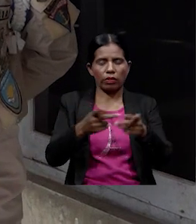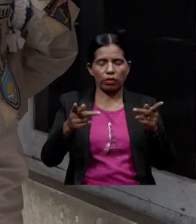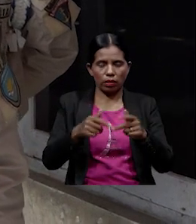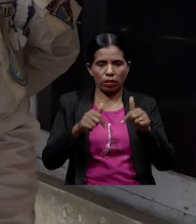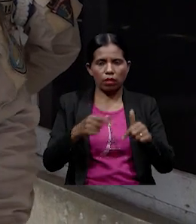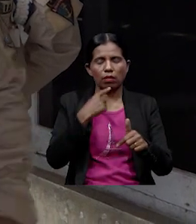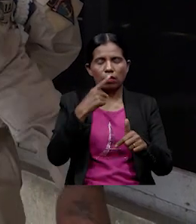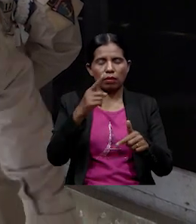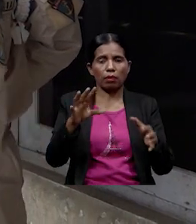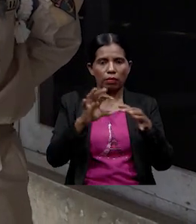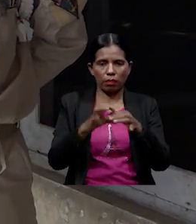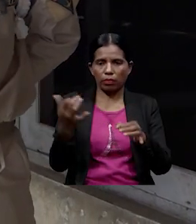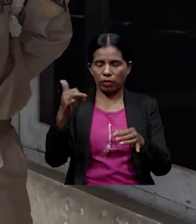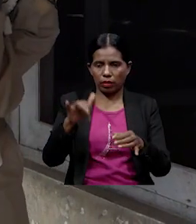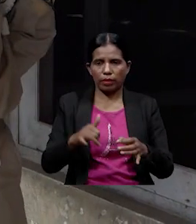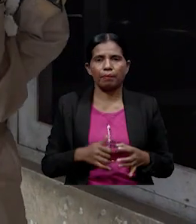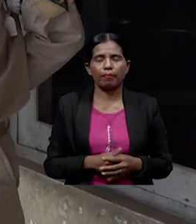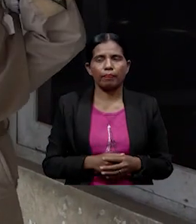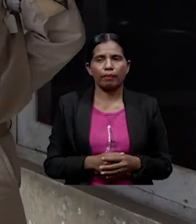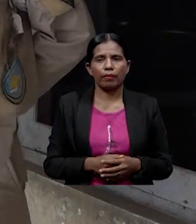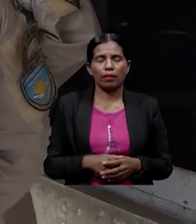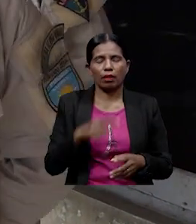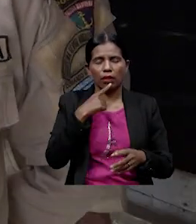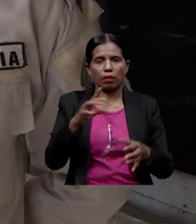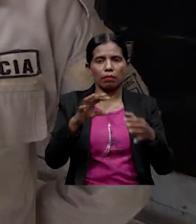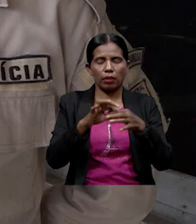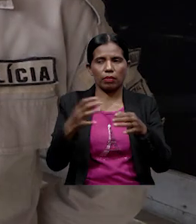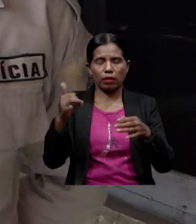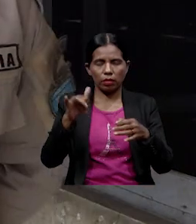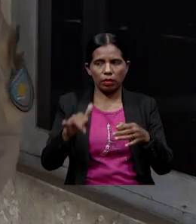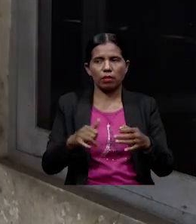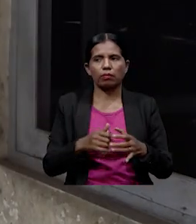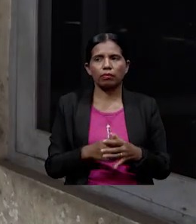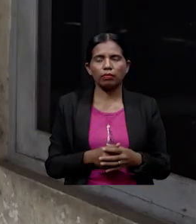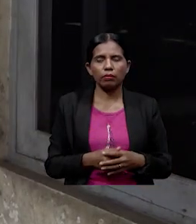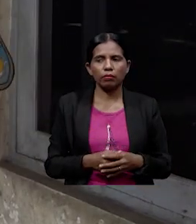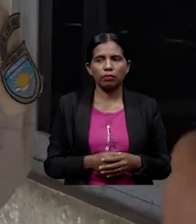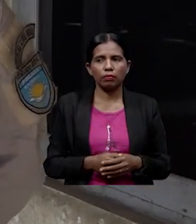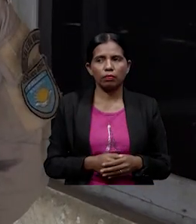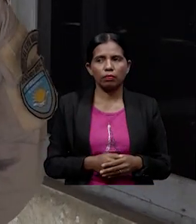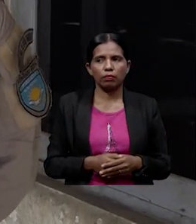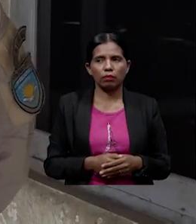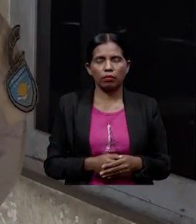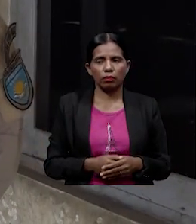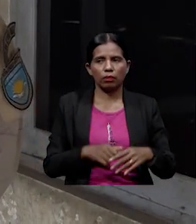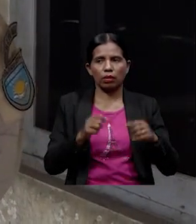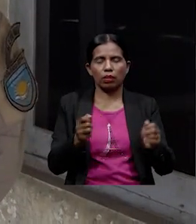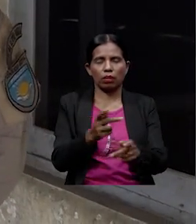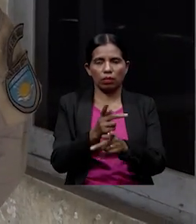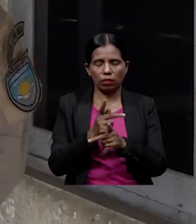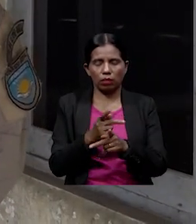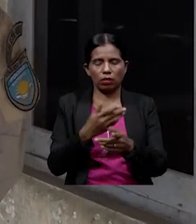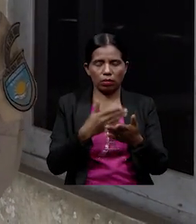sira o sira be Aur orienta bami musiro sira alfa nega nene atu asigura sasane